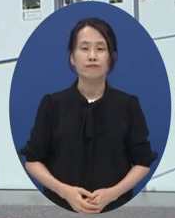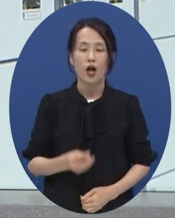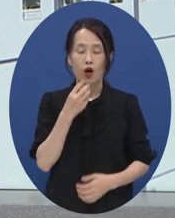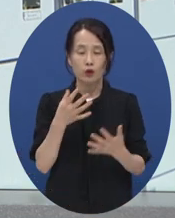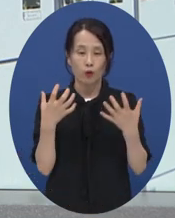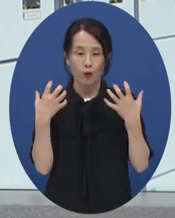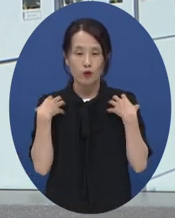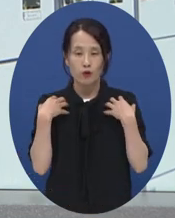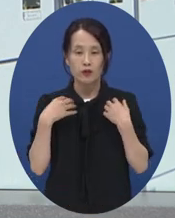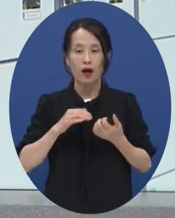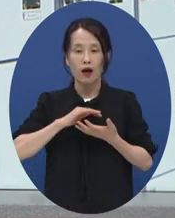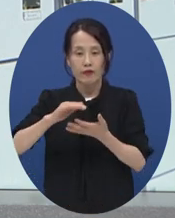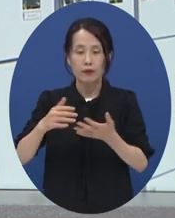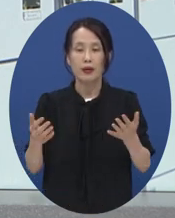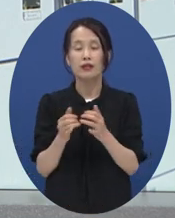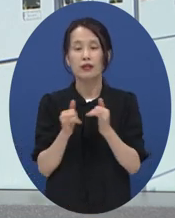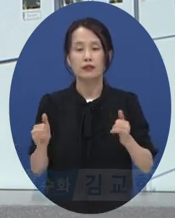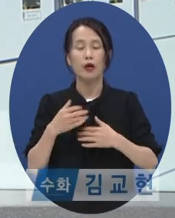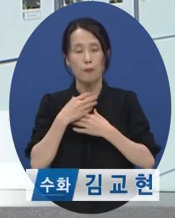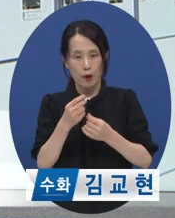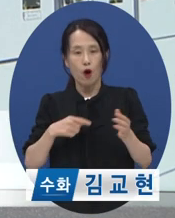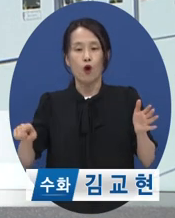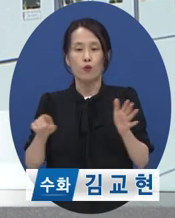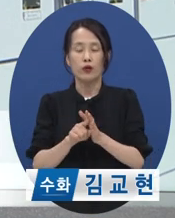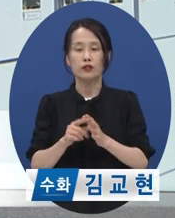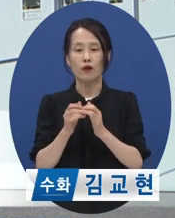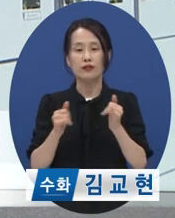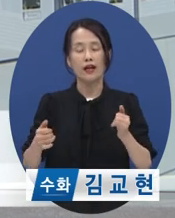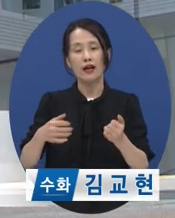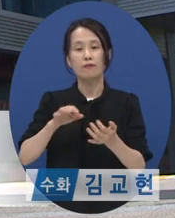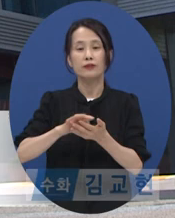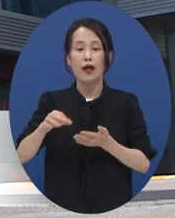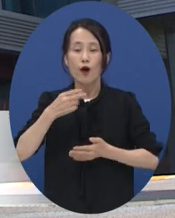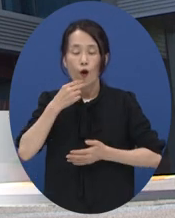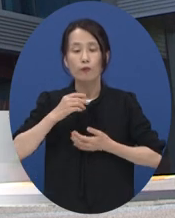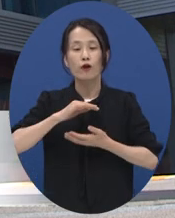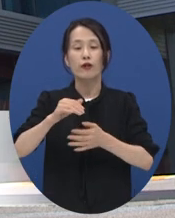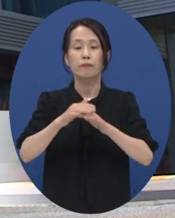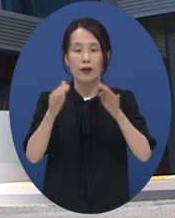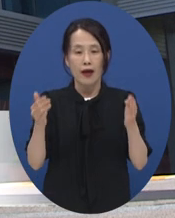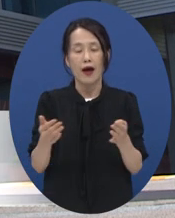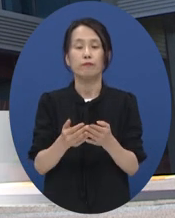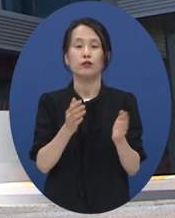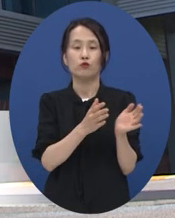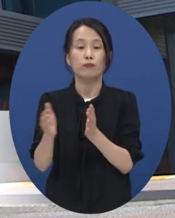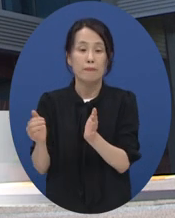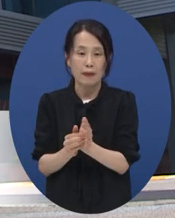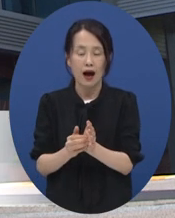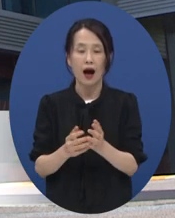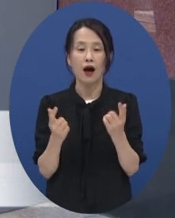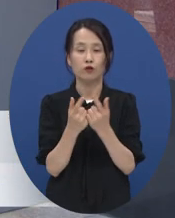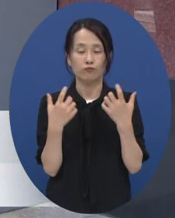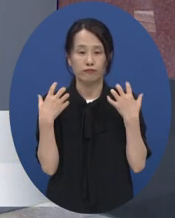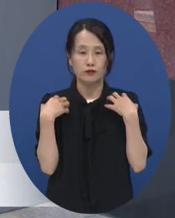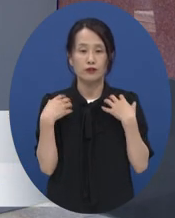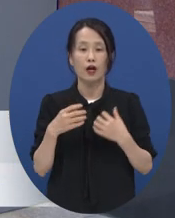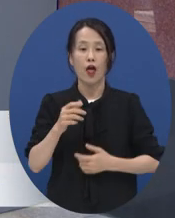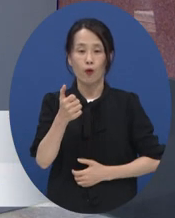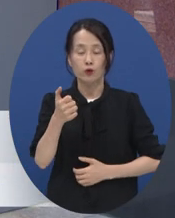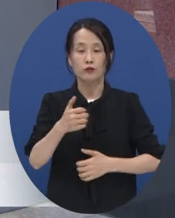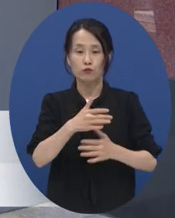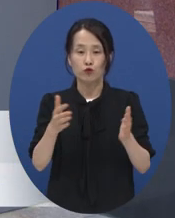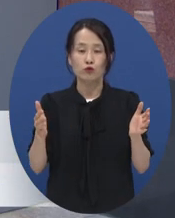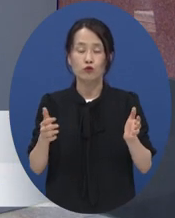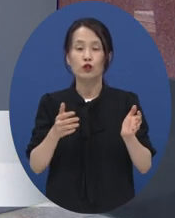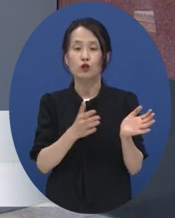경우도 청사의 택배 노동자 편의 증진을 위한 무인택배 함이 사실 됐습니다 지난 4월 경우도 폭포 청사 50 1에 이어 남부